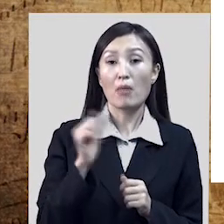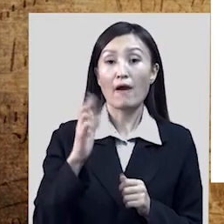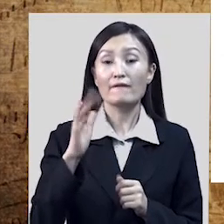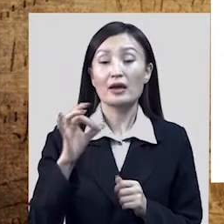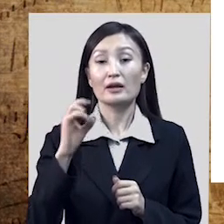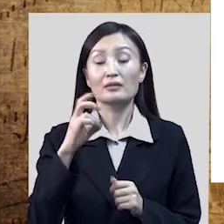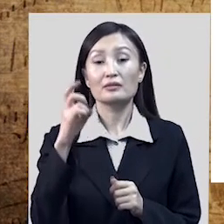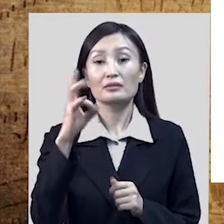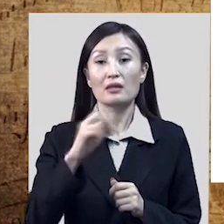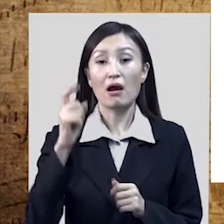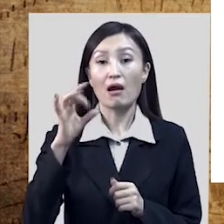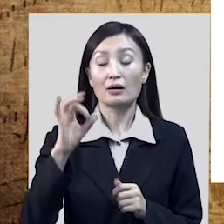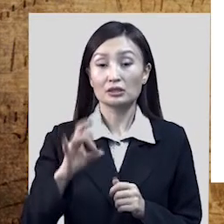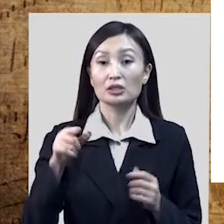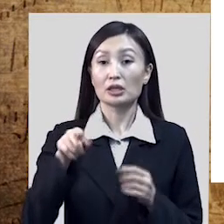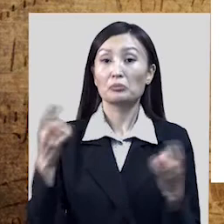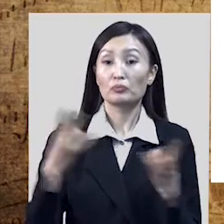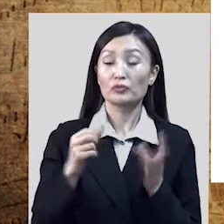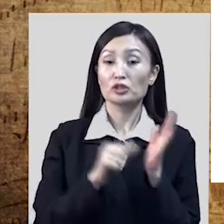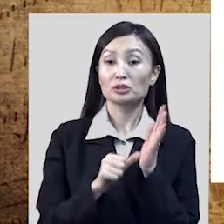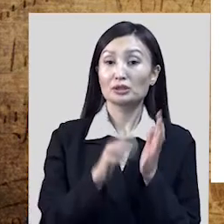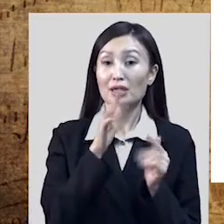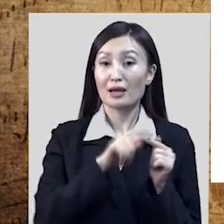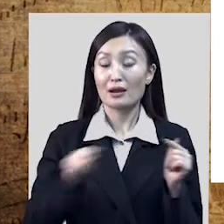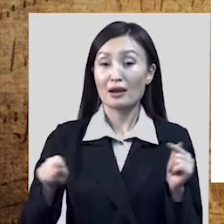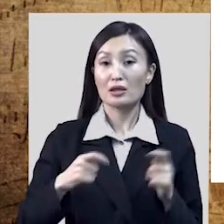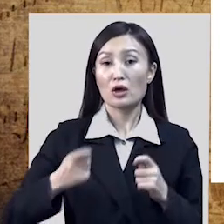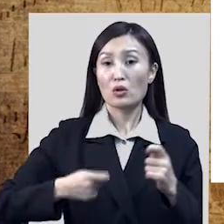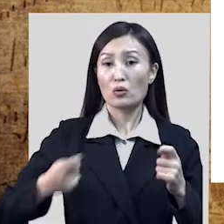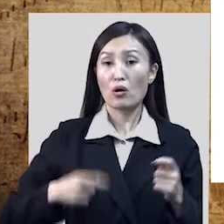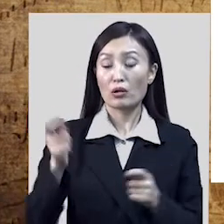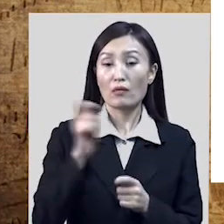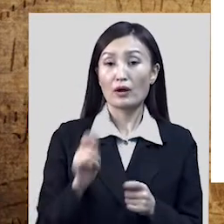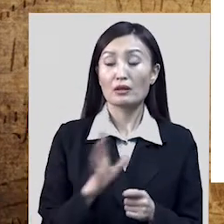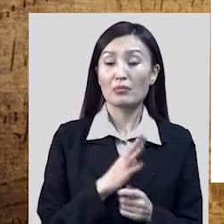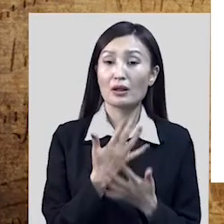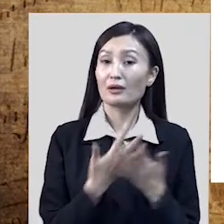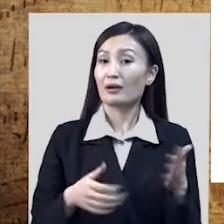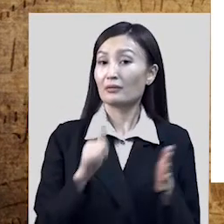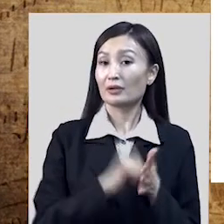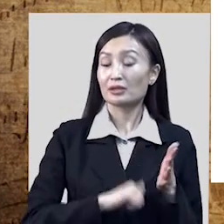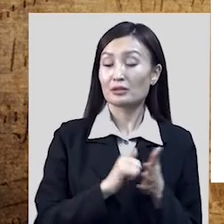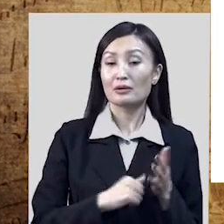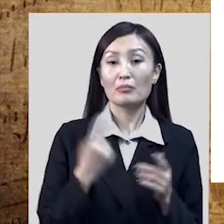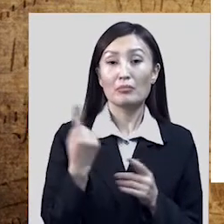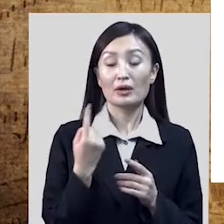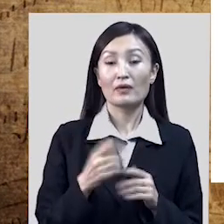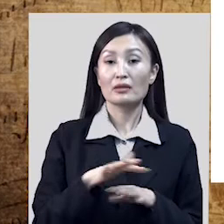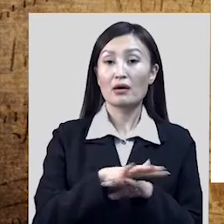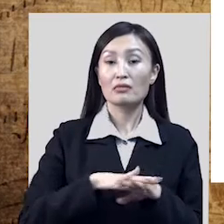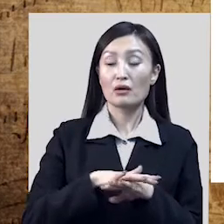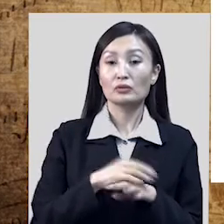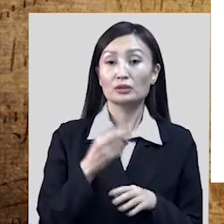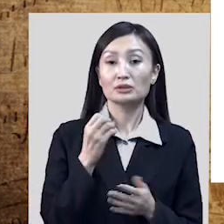арабам потребовалось 60 лет тому что война затянулась так надолго было ряд причин первое это народы центральной